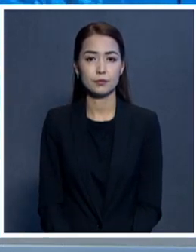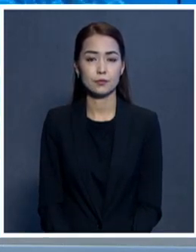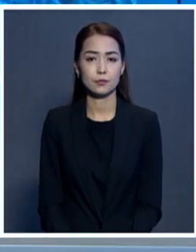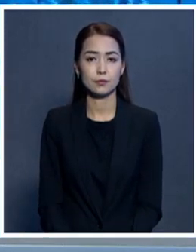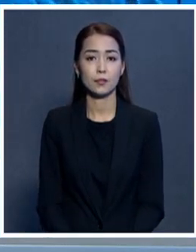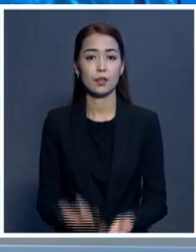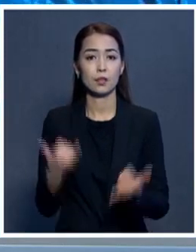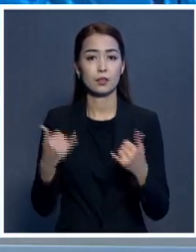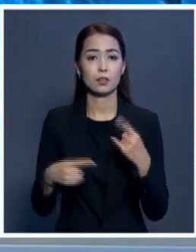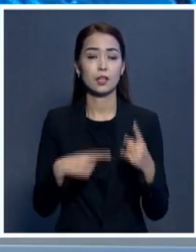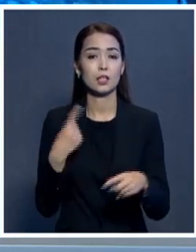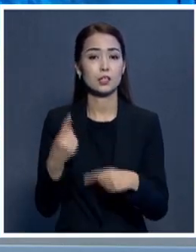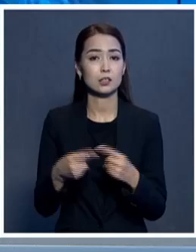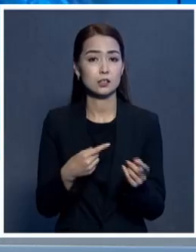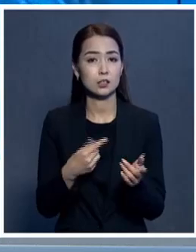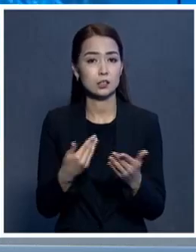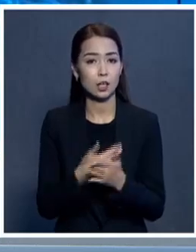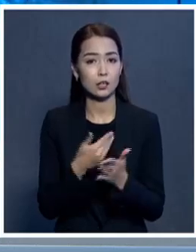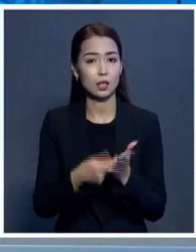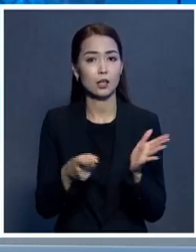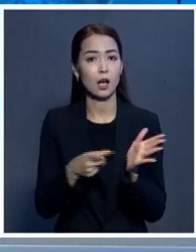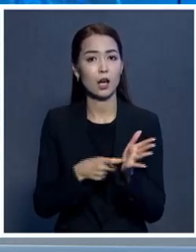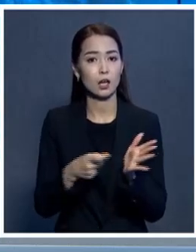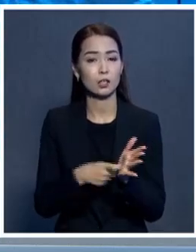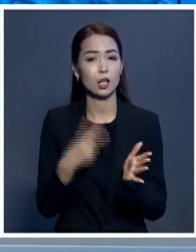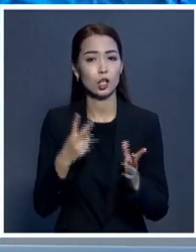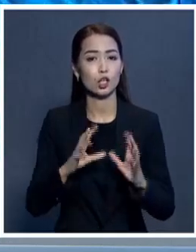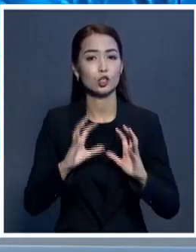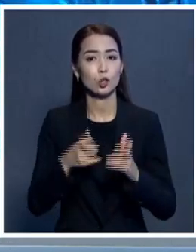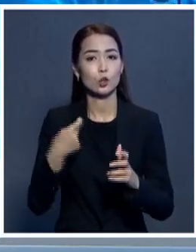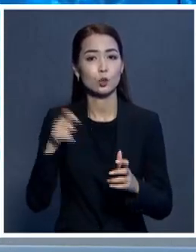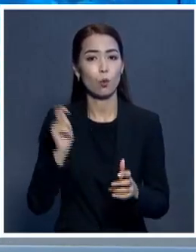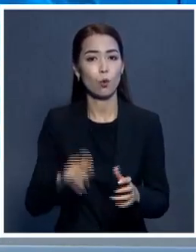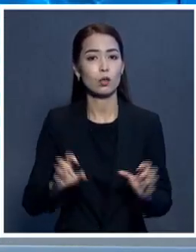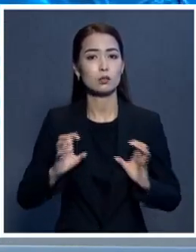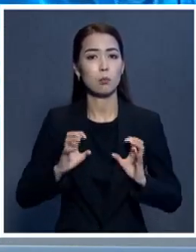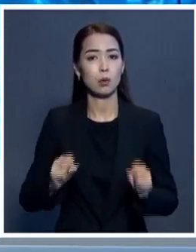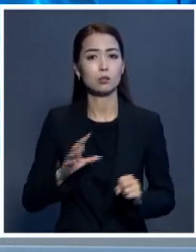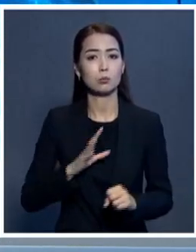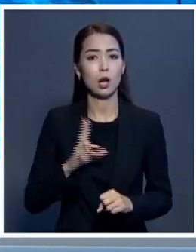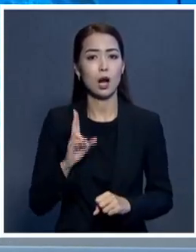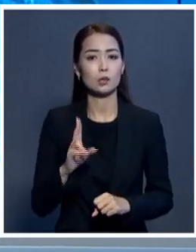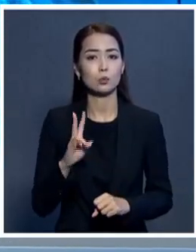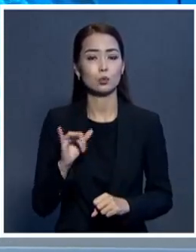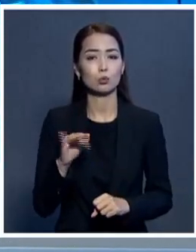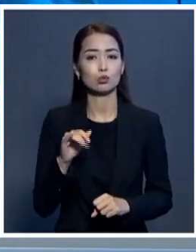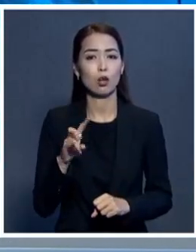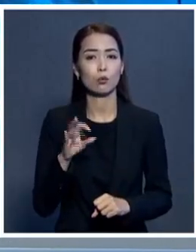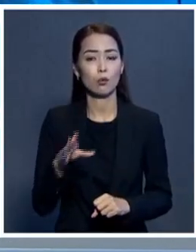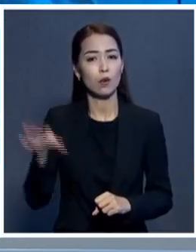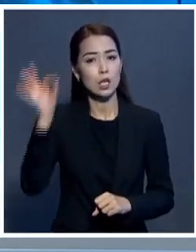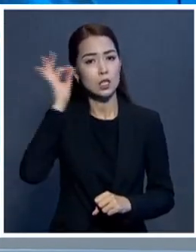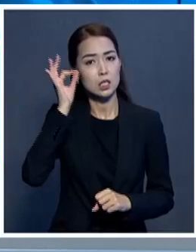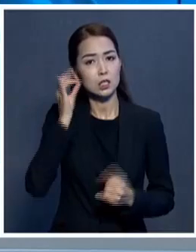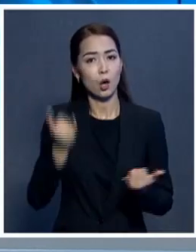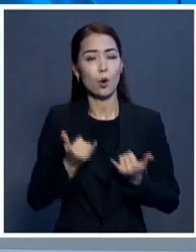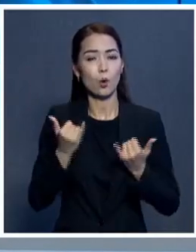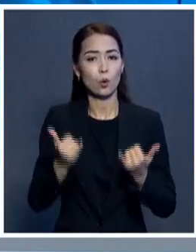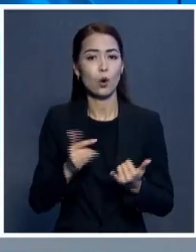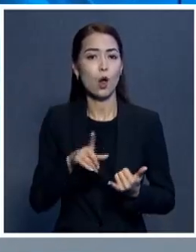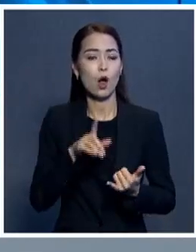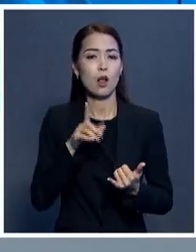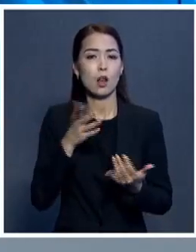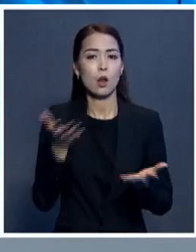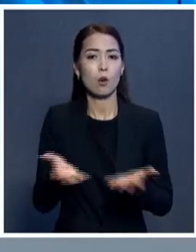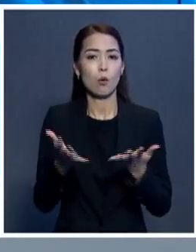Ел жаңалықтарына ойсақ, Қарағандыда 2-ші дүниежүзілік соғыстың батыры атанған Қазбек Нұржановты еске алуға арналған жеңіл атлетикадан